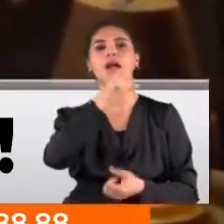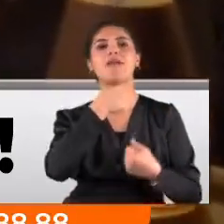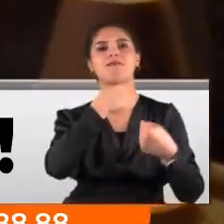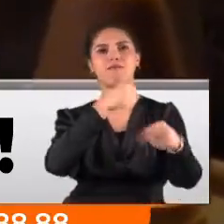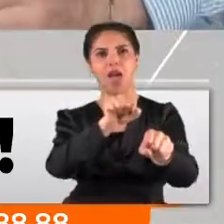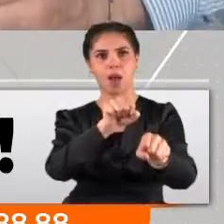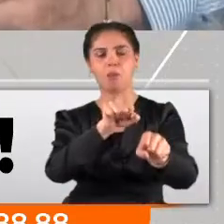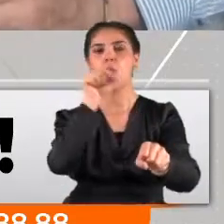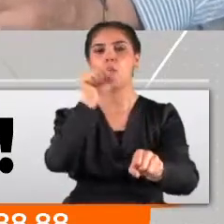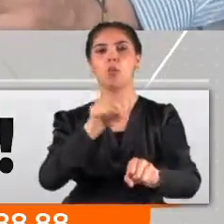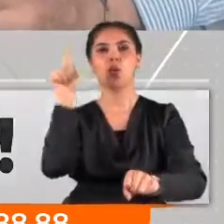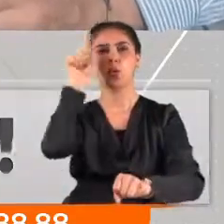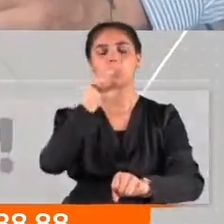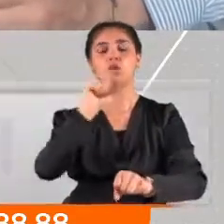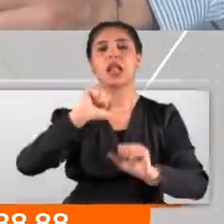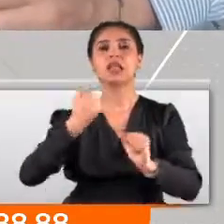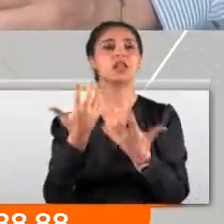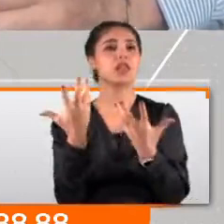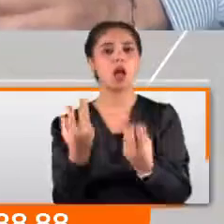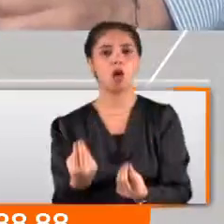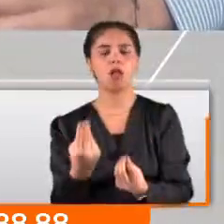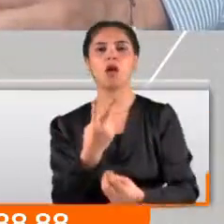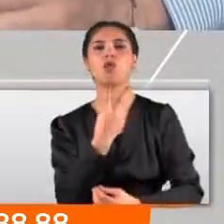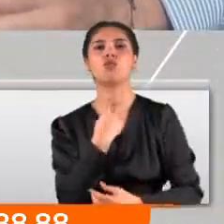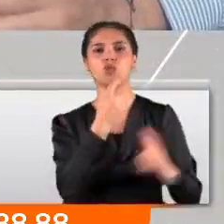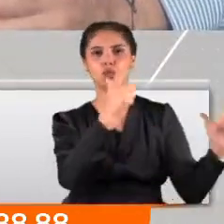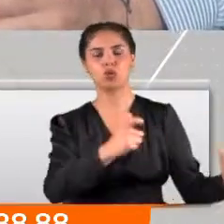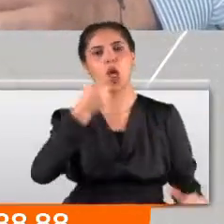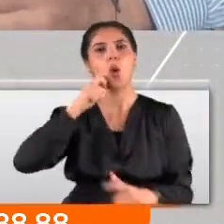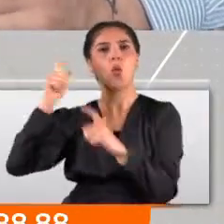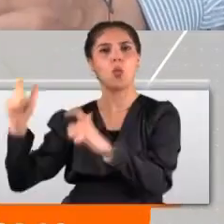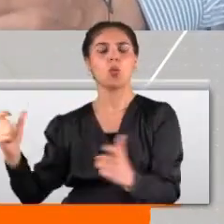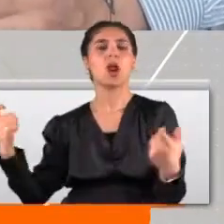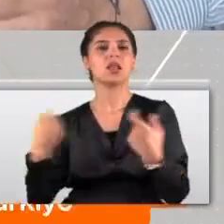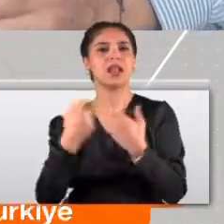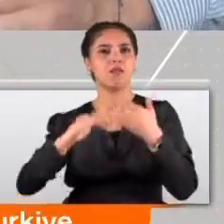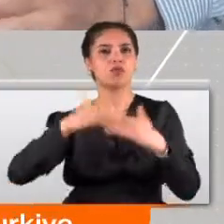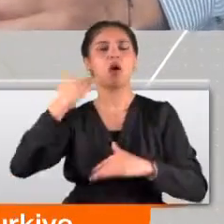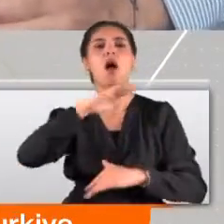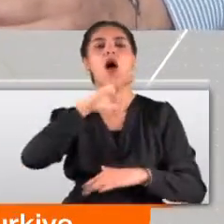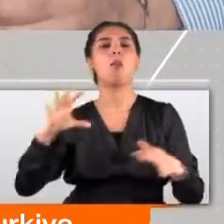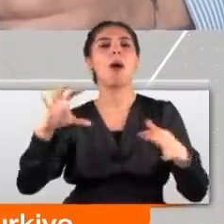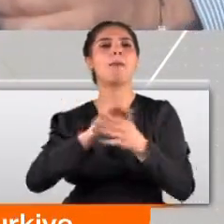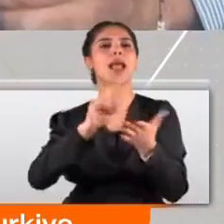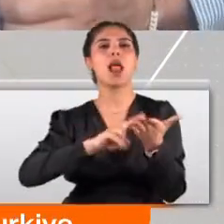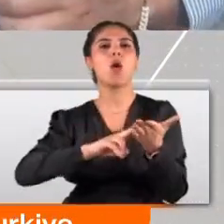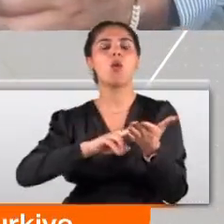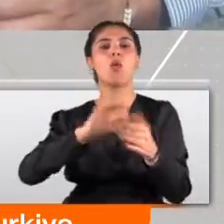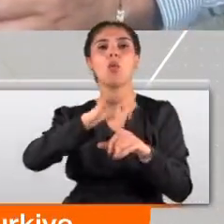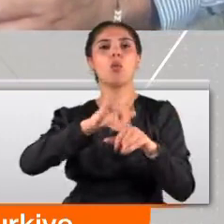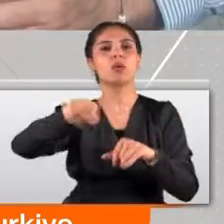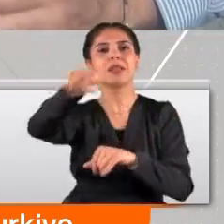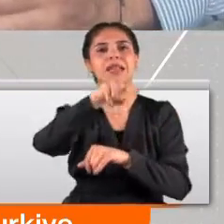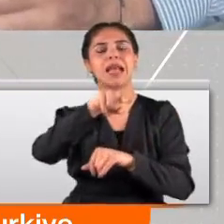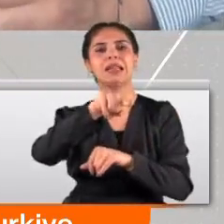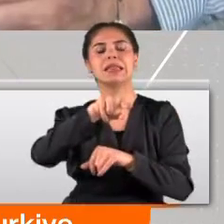kışına hazırlanıyor. Rusya-Ukrayna savaşı sonrası Avrupa Birliği ülkeleri zor günler yaşıyor. Özellikle enerji, gaz